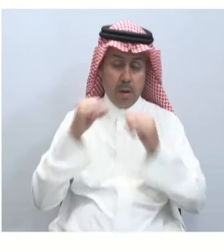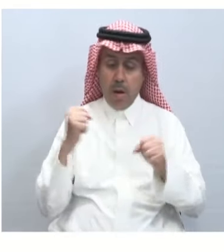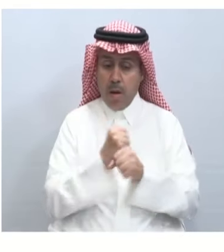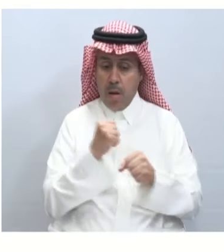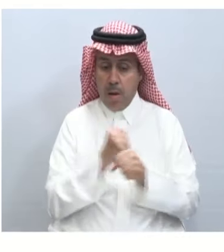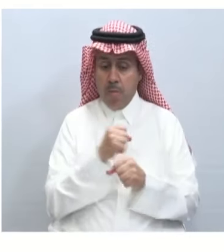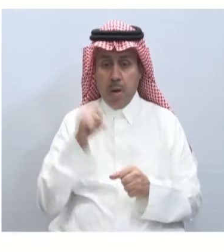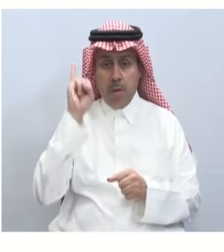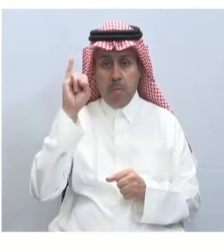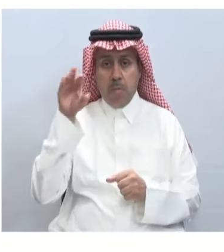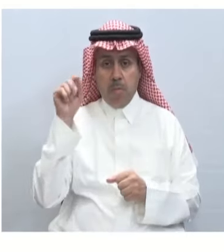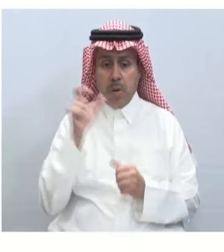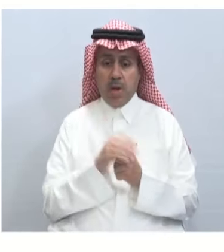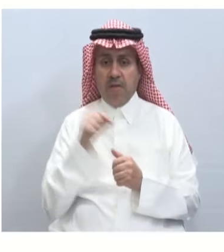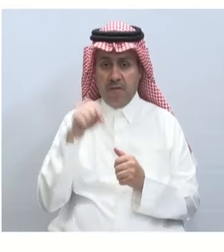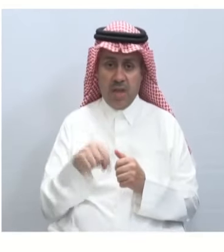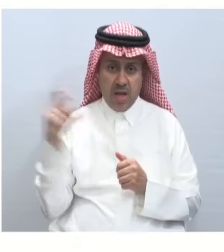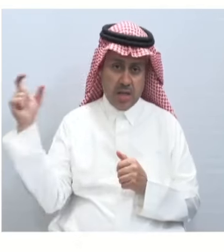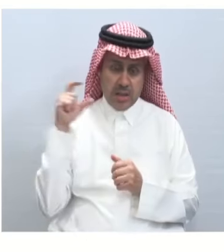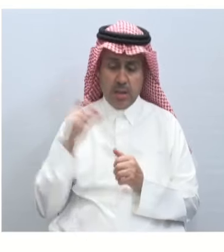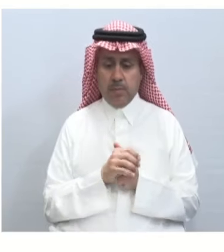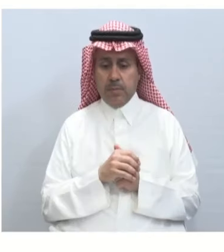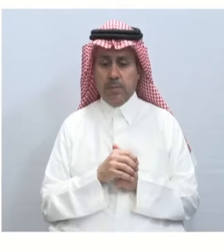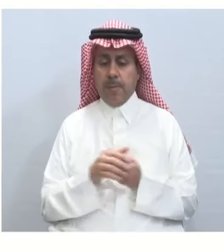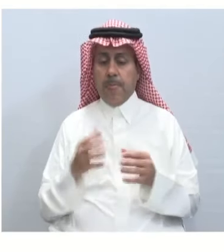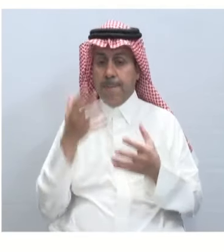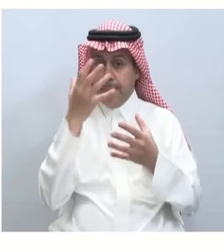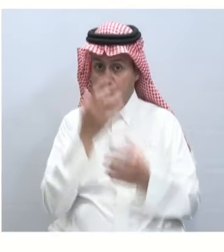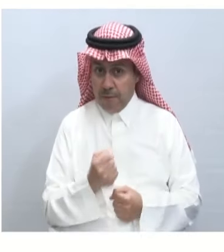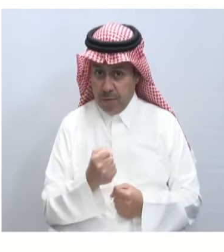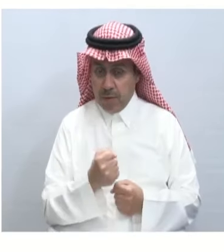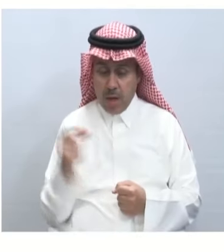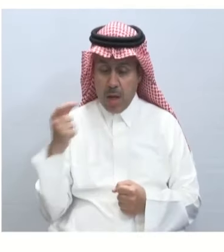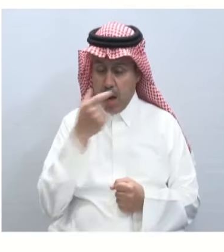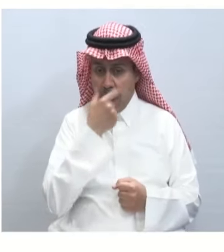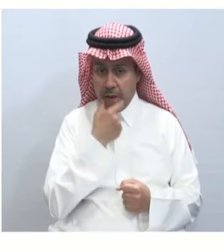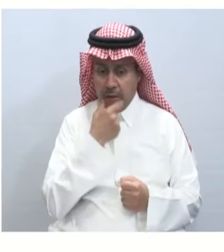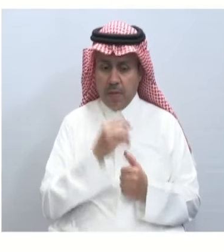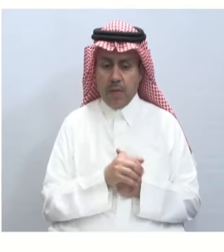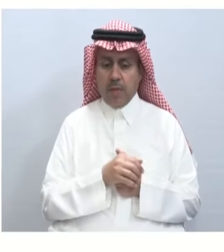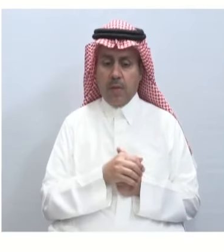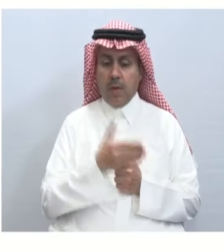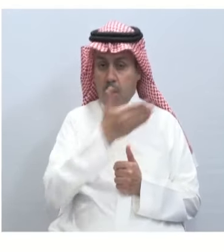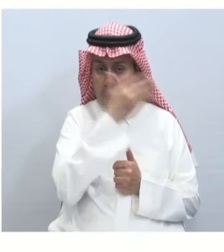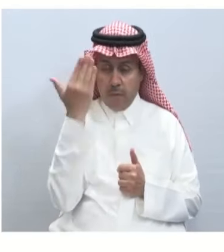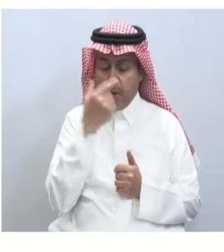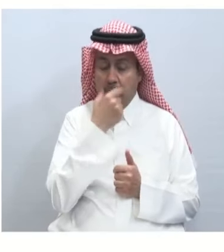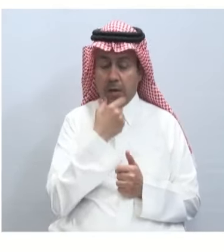العمل المهني في الاسلام ايضا حفظ الحديث المطلوب حفظه